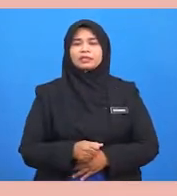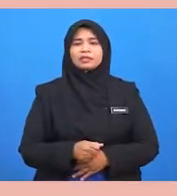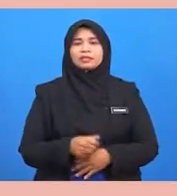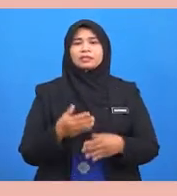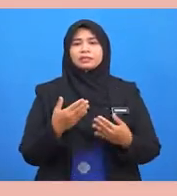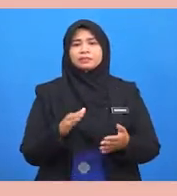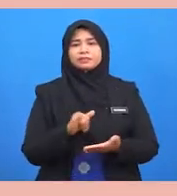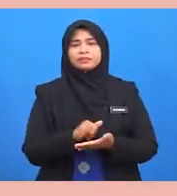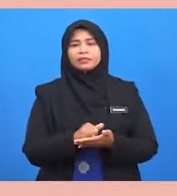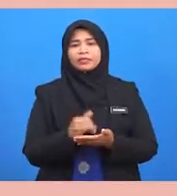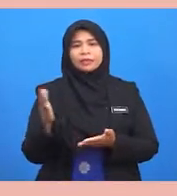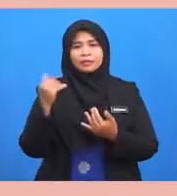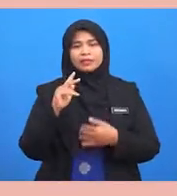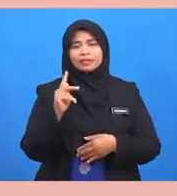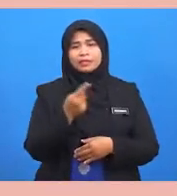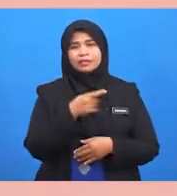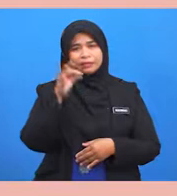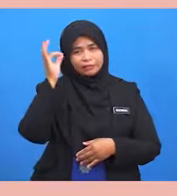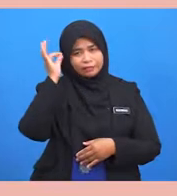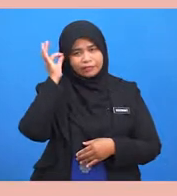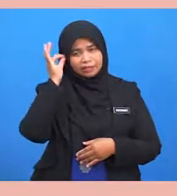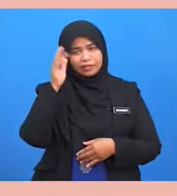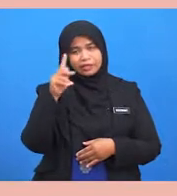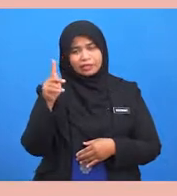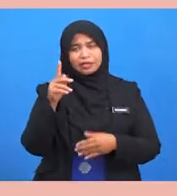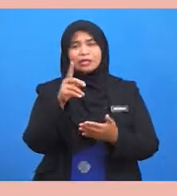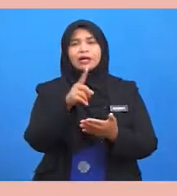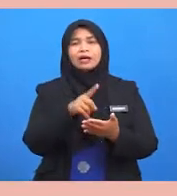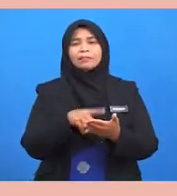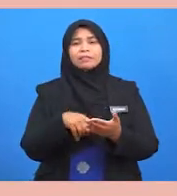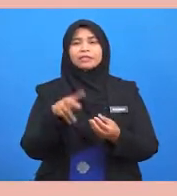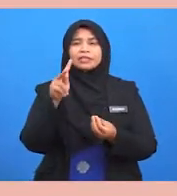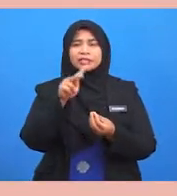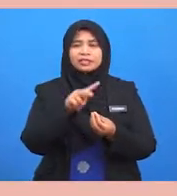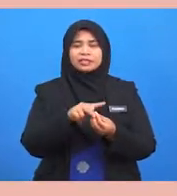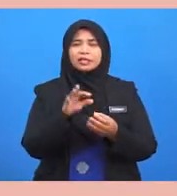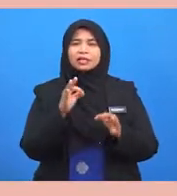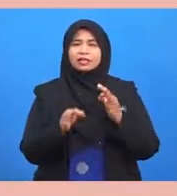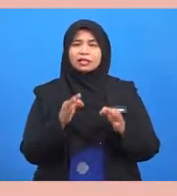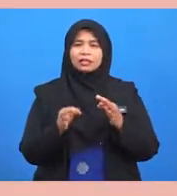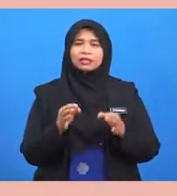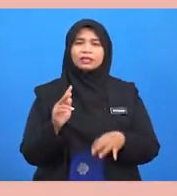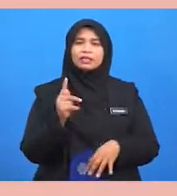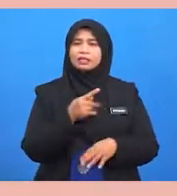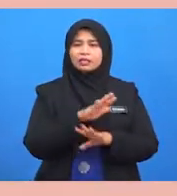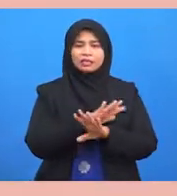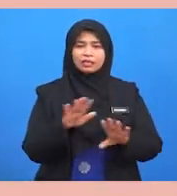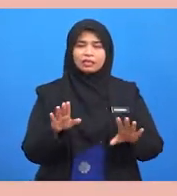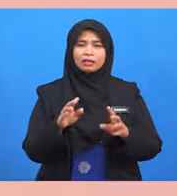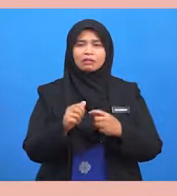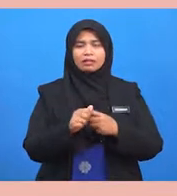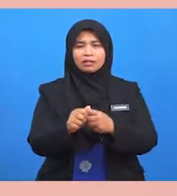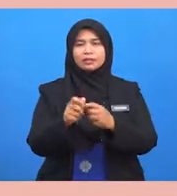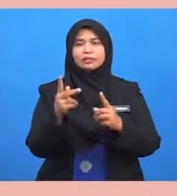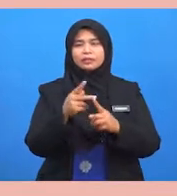Kemudian, mari kita fikirkan apakah pula kesan sekiranya kita tidak